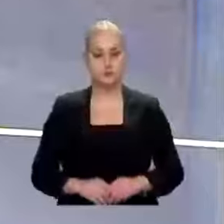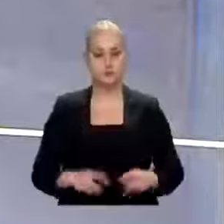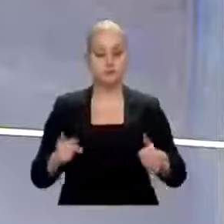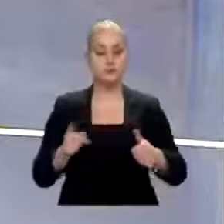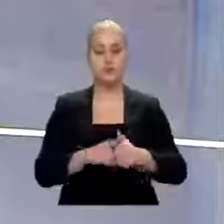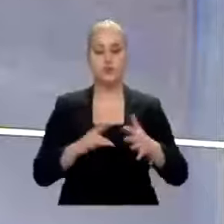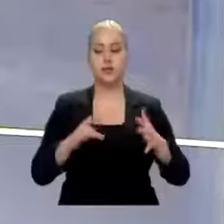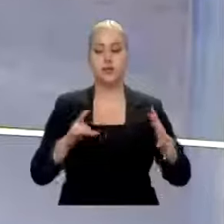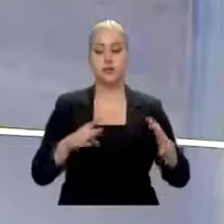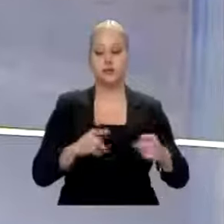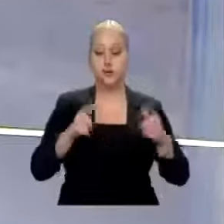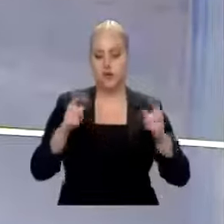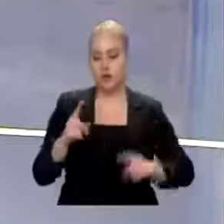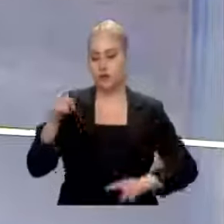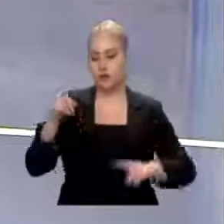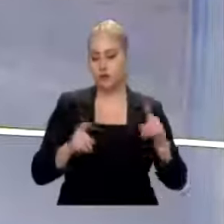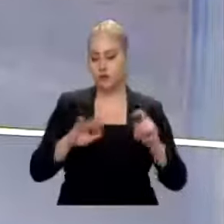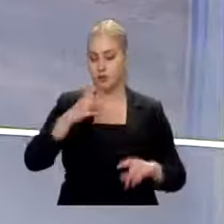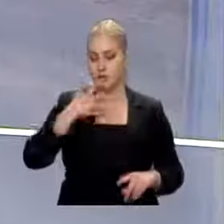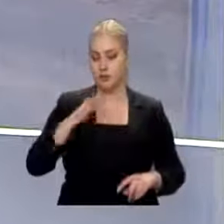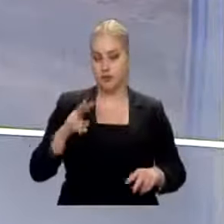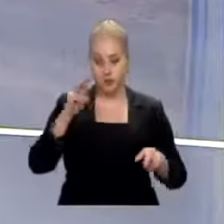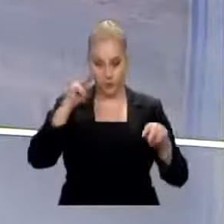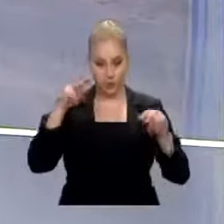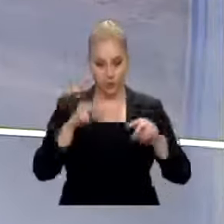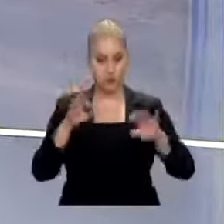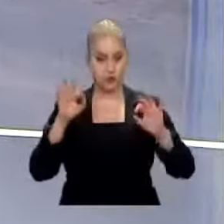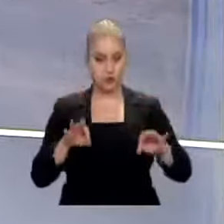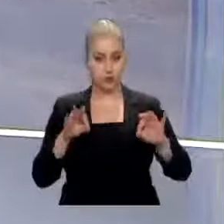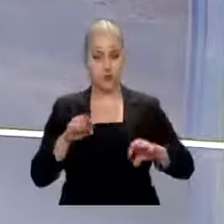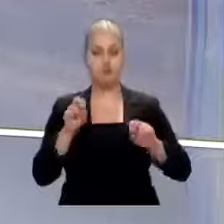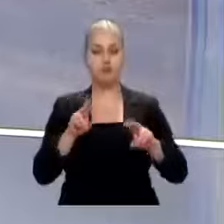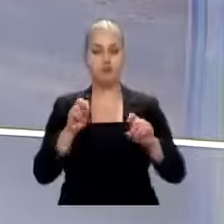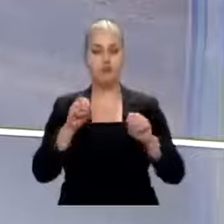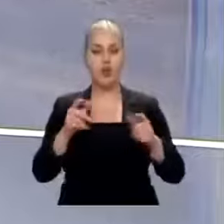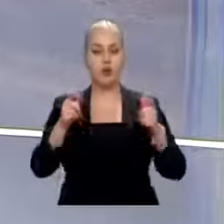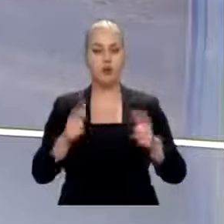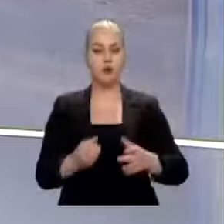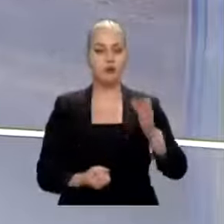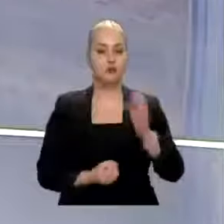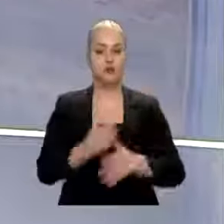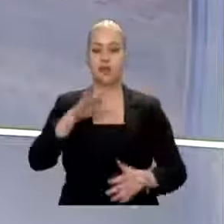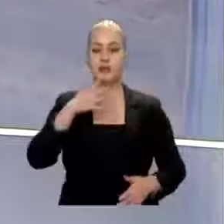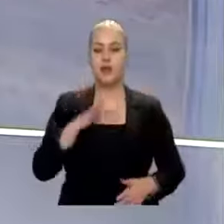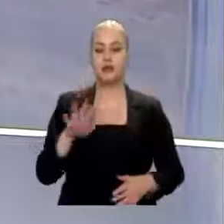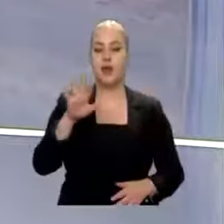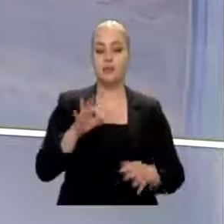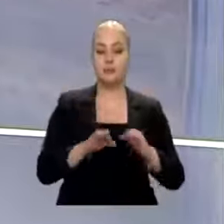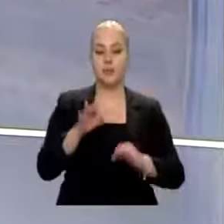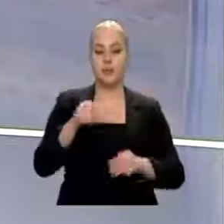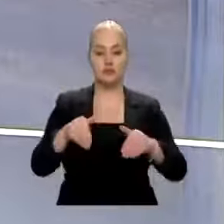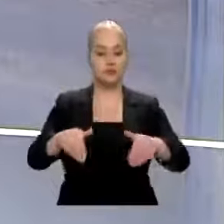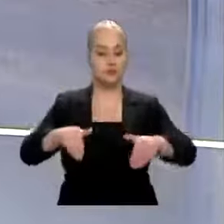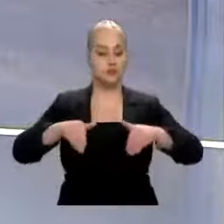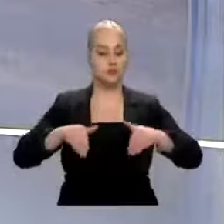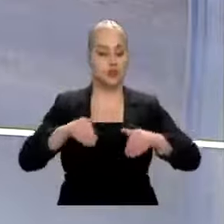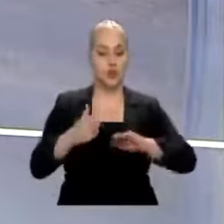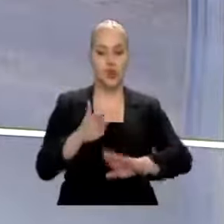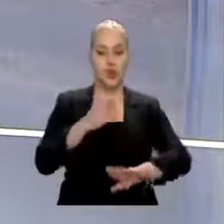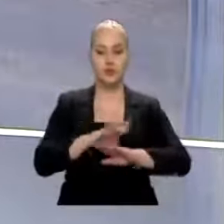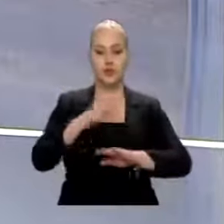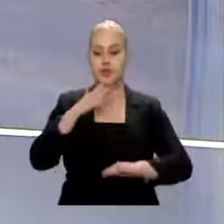Önce Tekirdağ, sonra Avcılar sahilde görülmüştü. Şimdi de Muğla sahillerinde ortaya çıktı. Deniz 50 metre çekildi. Önceden